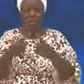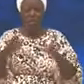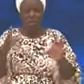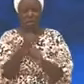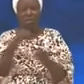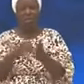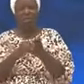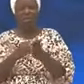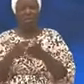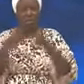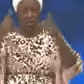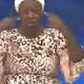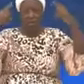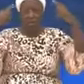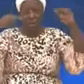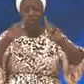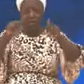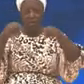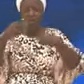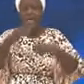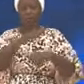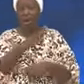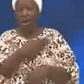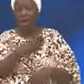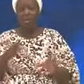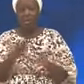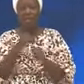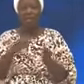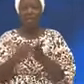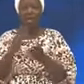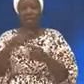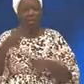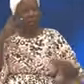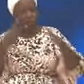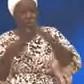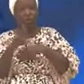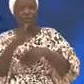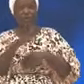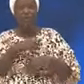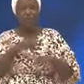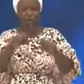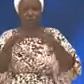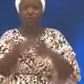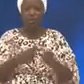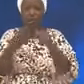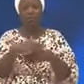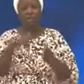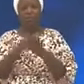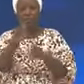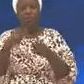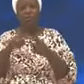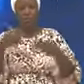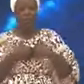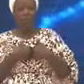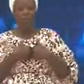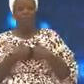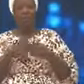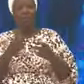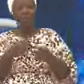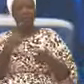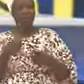va le prendre et cette vision qui va boucher et tu vas l'avoir mais